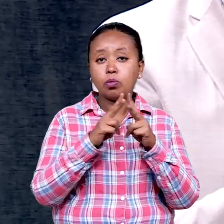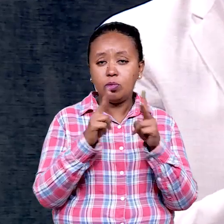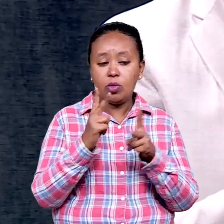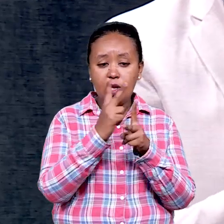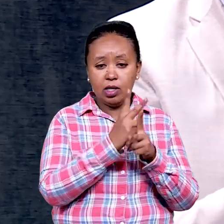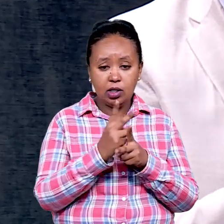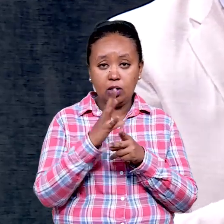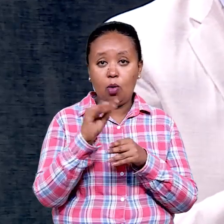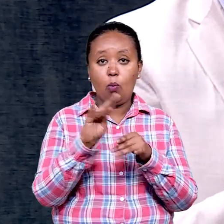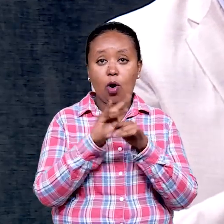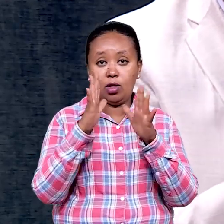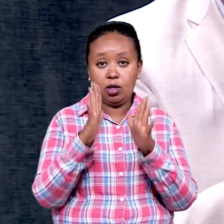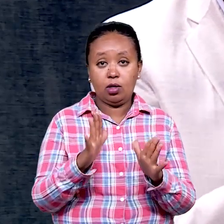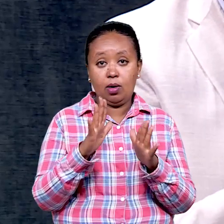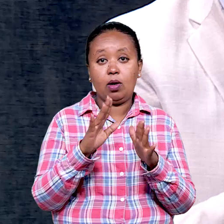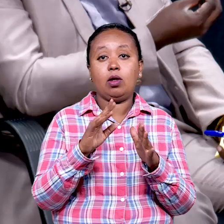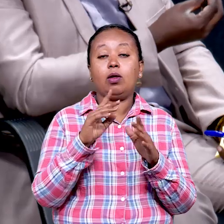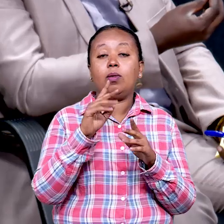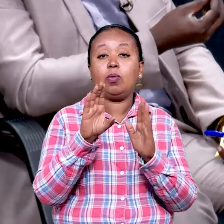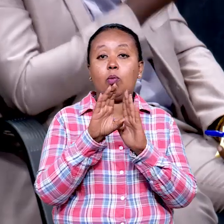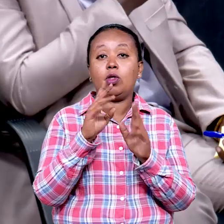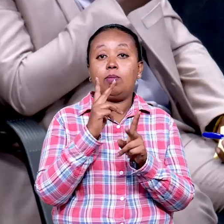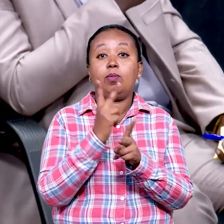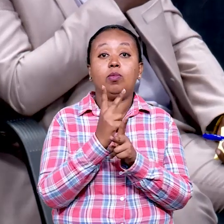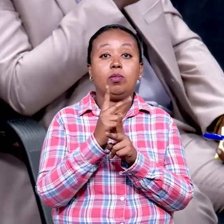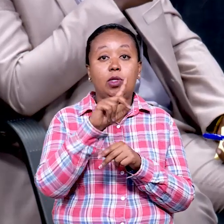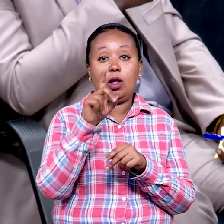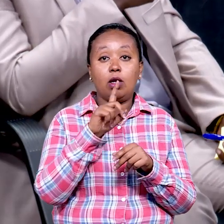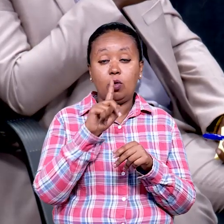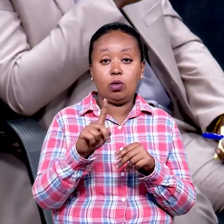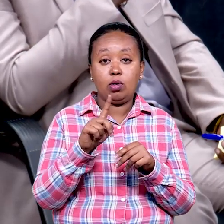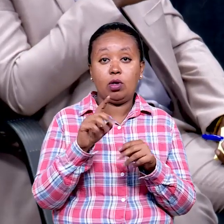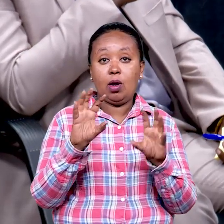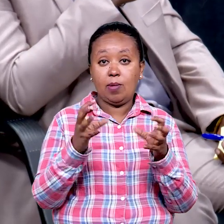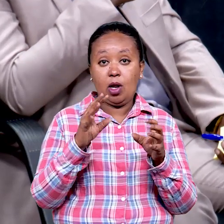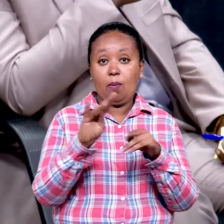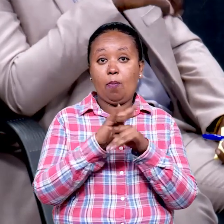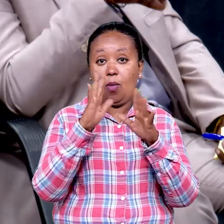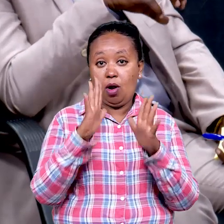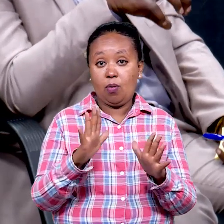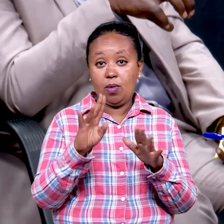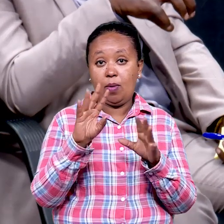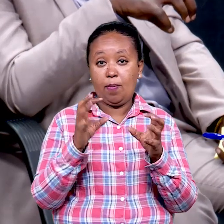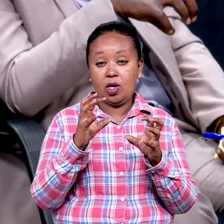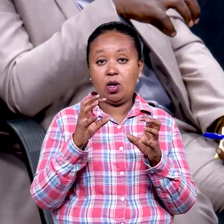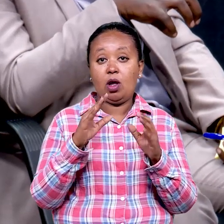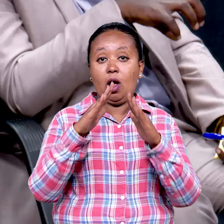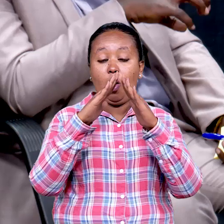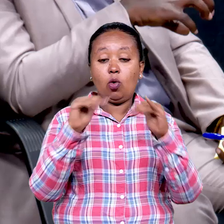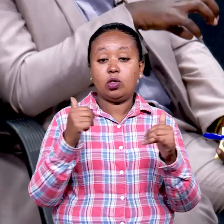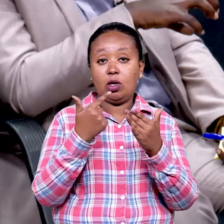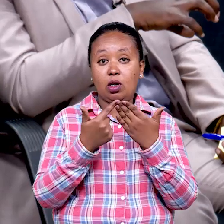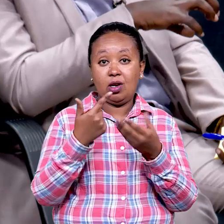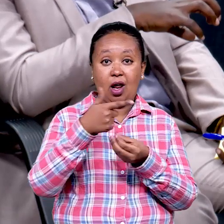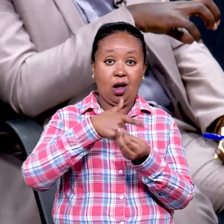በጣም ጥንቃቄና ሙያተኝነትን ኤቲክስን የሚጠይቅ እንትን ነው ስለዚህ የሚዲያ ባለሙያውም ሆነ የሚዲያ ሃውስ